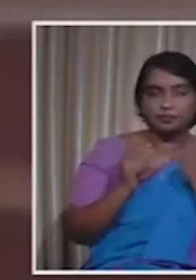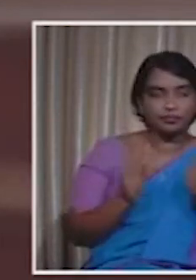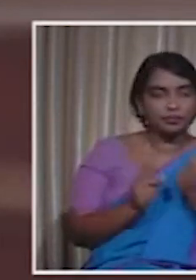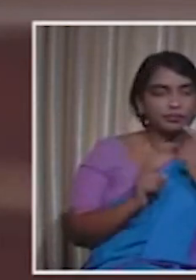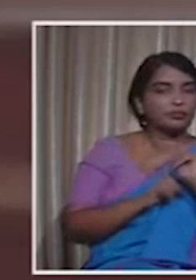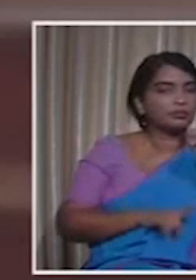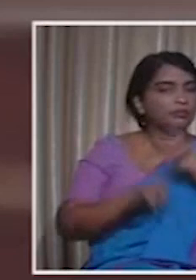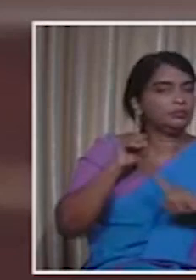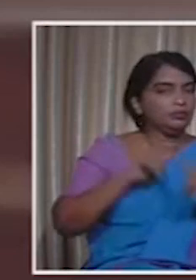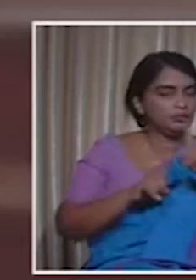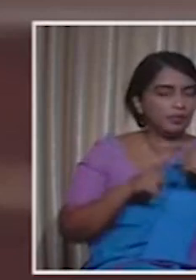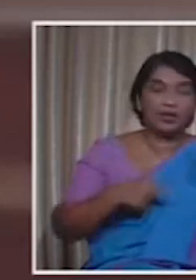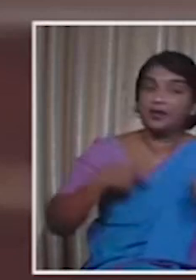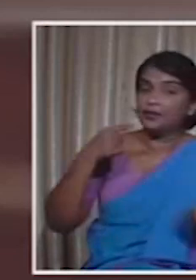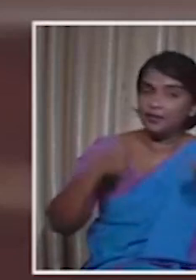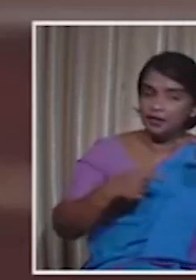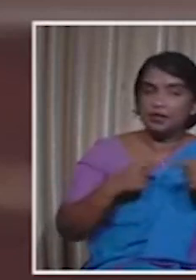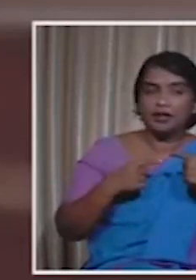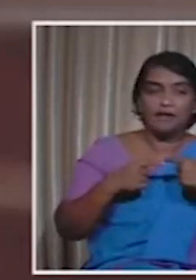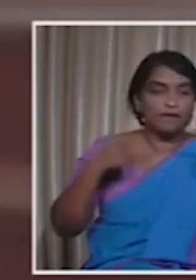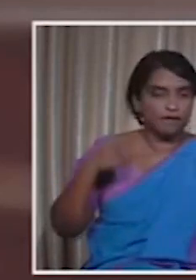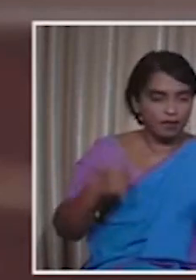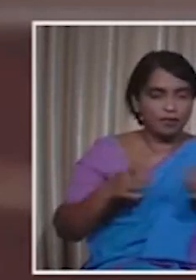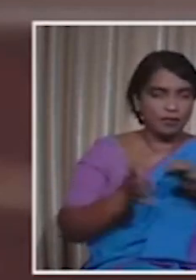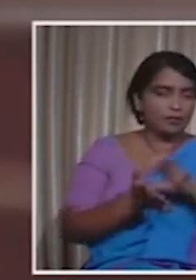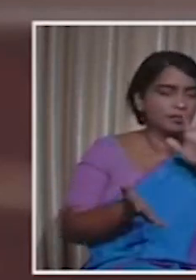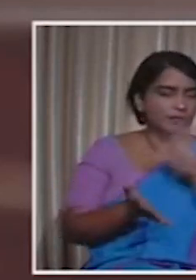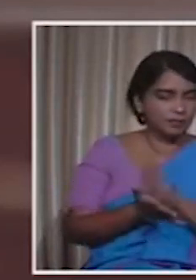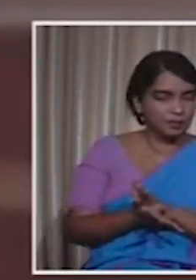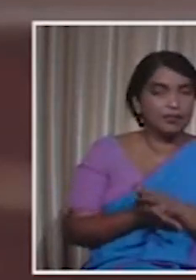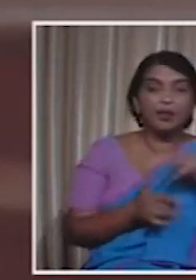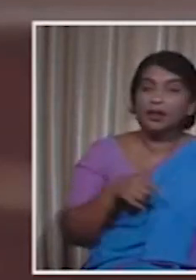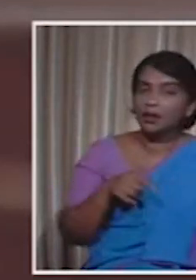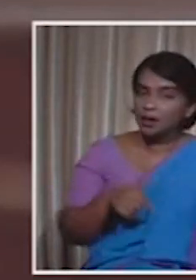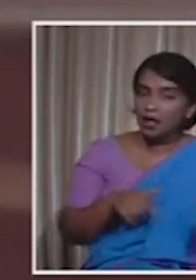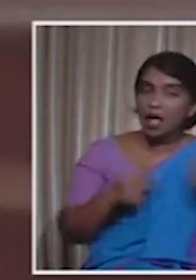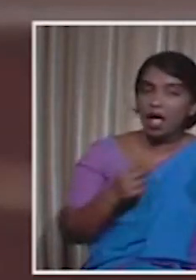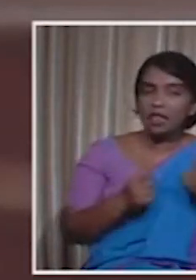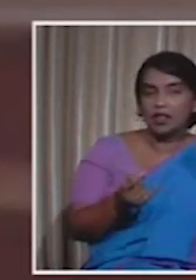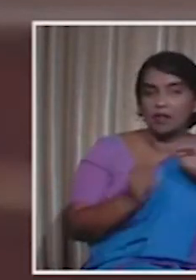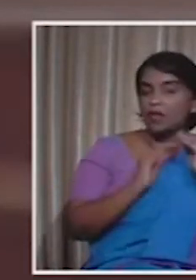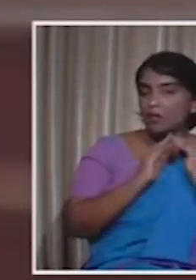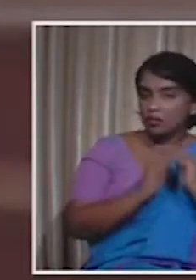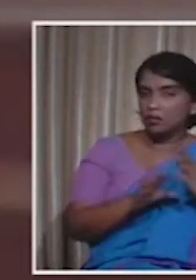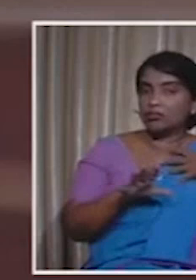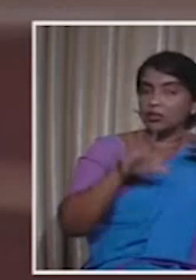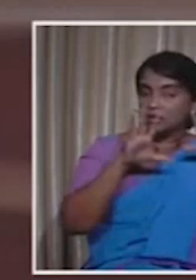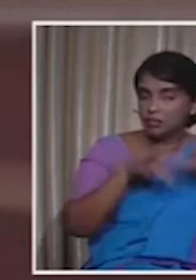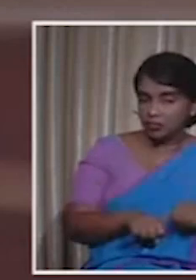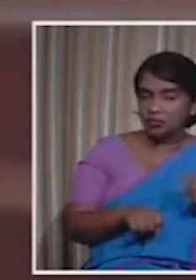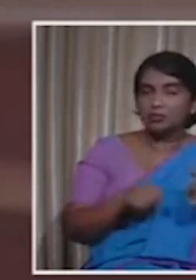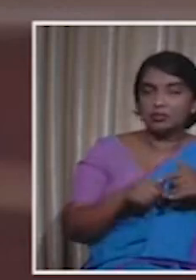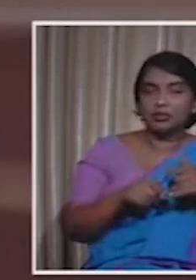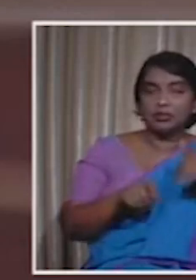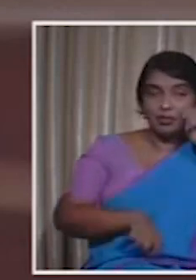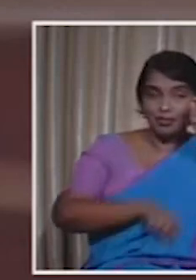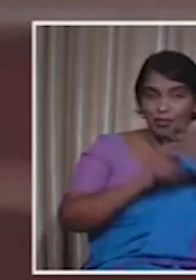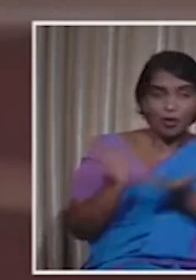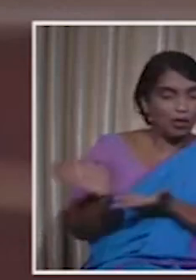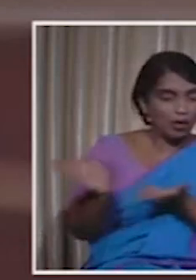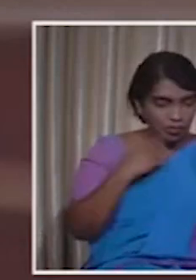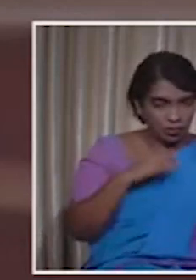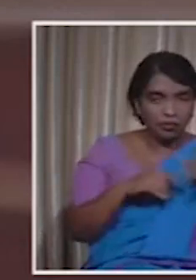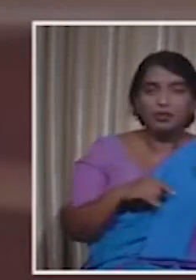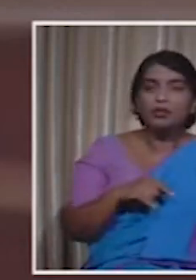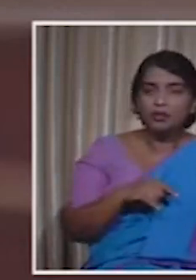தற்போது கோட்டபாயவின் பெயரை நீக்கி வேறு சிலரை துரத்துவதற்கும் போராட்டம் நடக்கிறது. துறைமுகம், உயர்தர சுற்றுலா விடுதிகள், துறைமுக நகர்